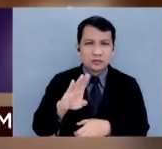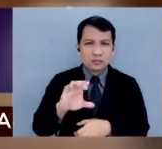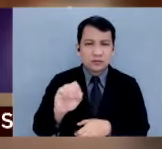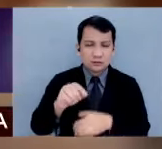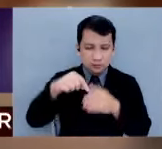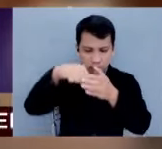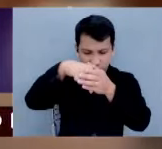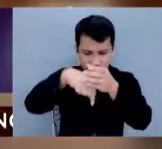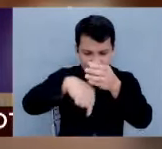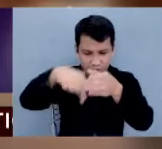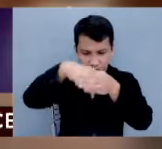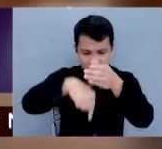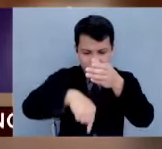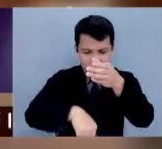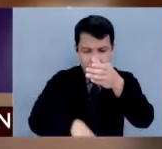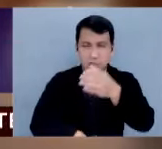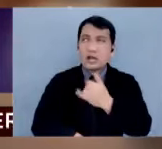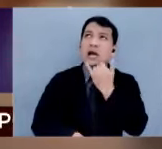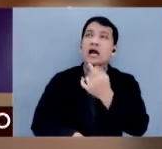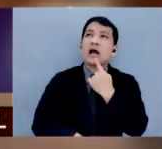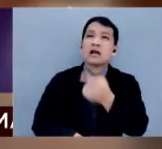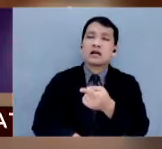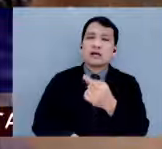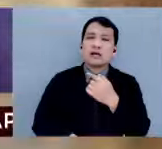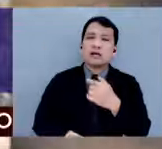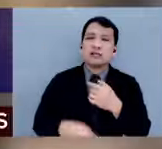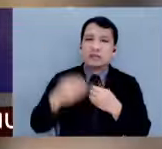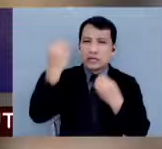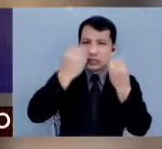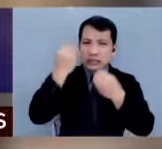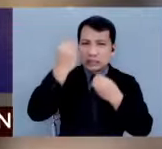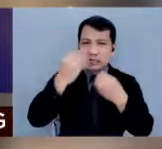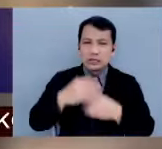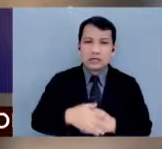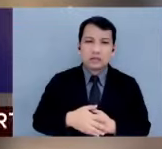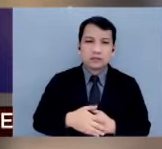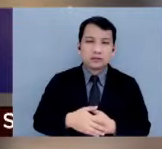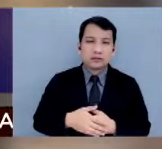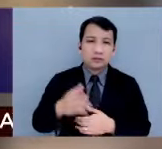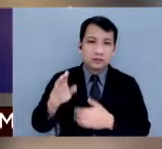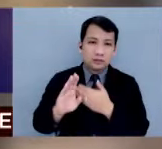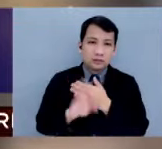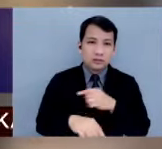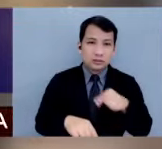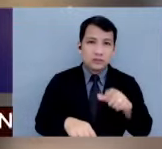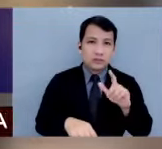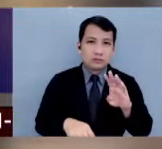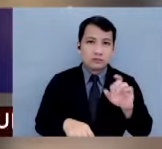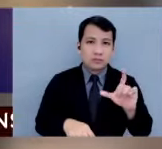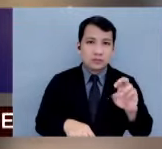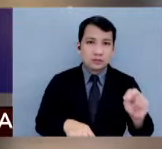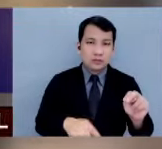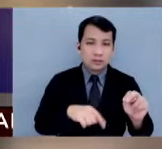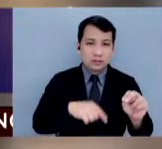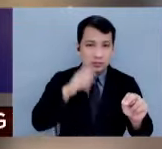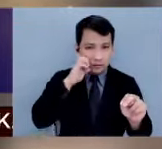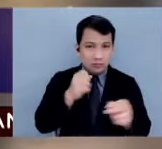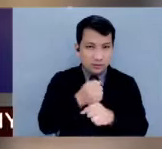ilalim, sumigaw daw si Ernesto at dumaing ng pagkahilo. Doon na sumunod ang kasamahan niyang si Eduardo Ramirez para sagipin si